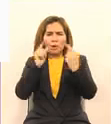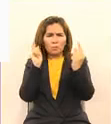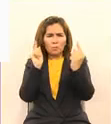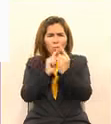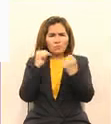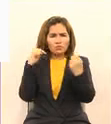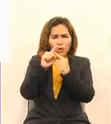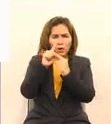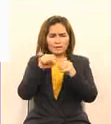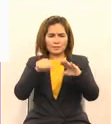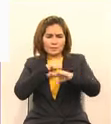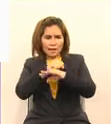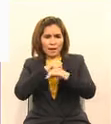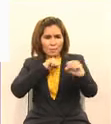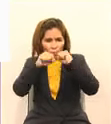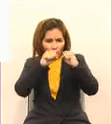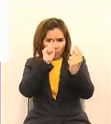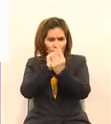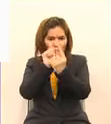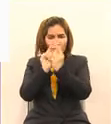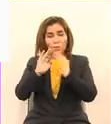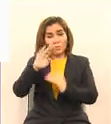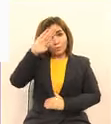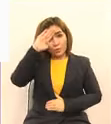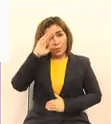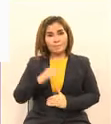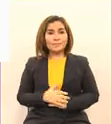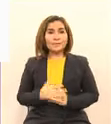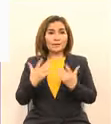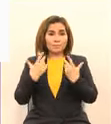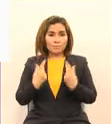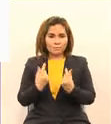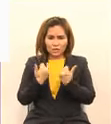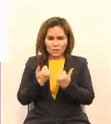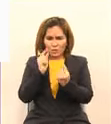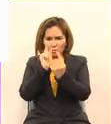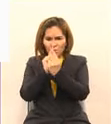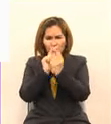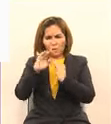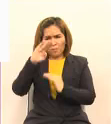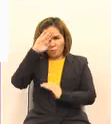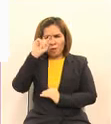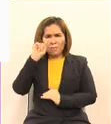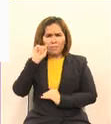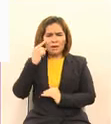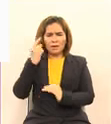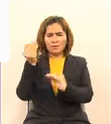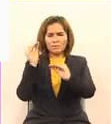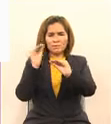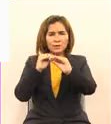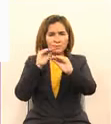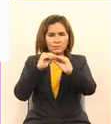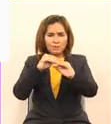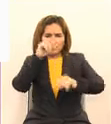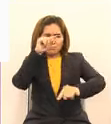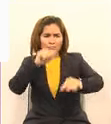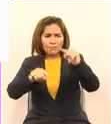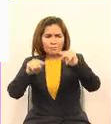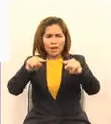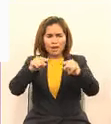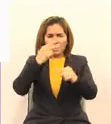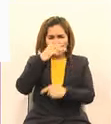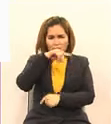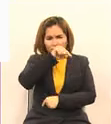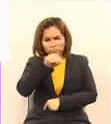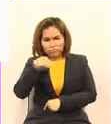ยมากนะครับในกรณีสารบันเทิงก็กลับมาพบอีกปะนะมันเป็นลักษณะที่ประปรายไม่จบนะฮะก็แป